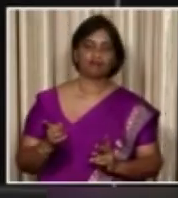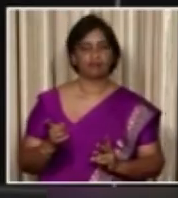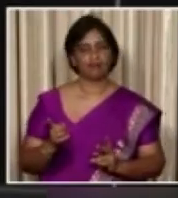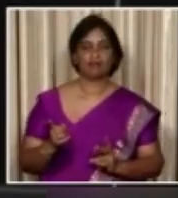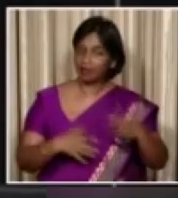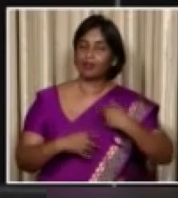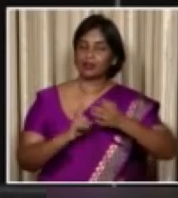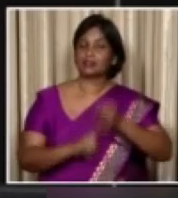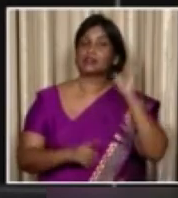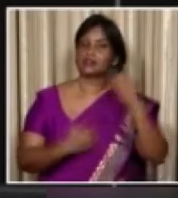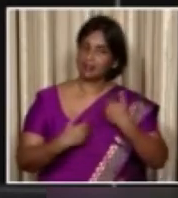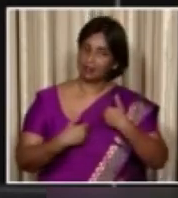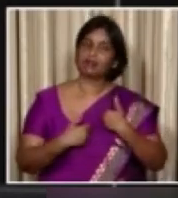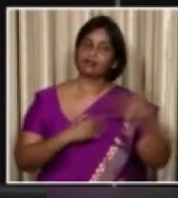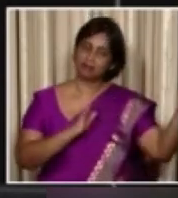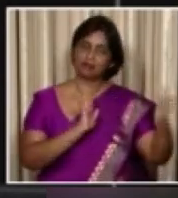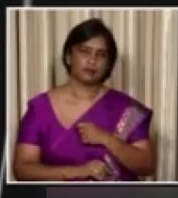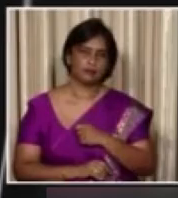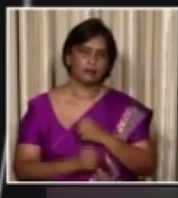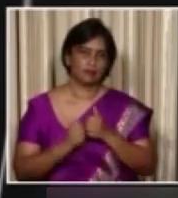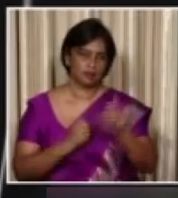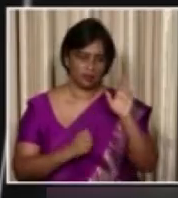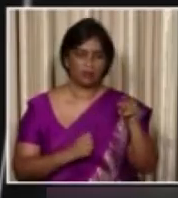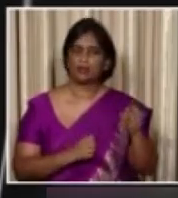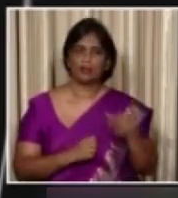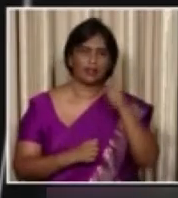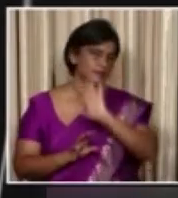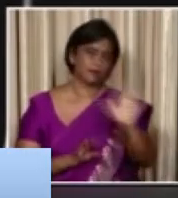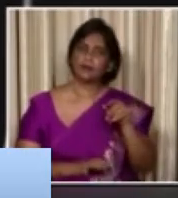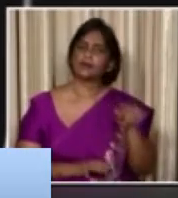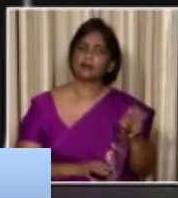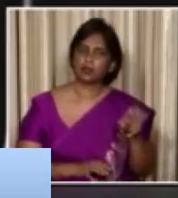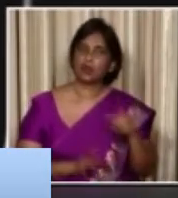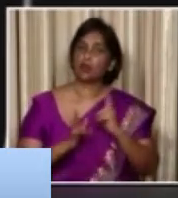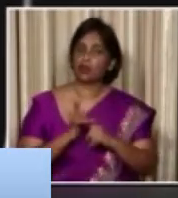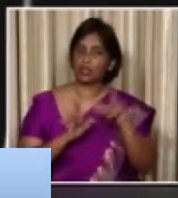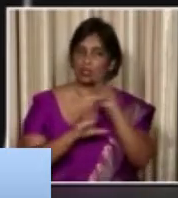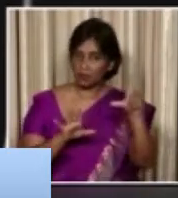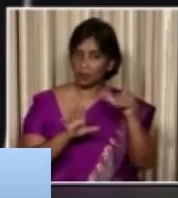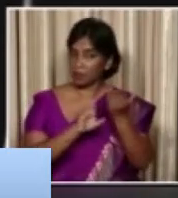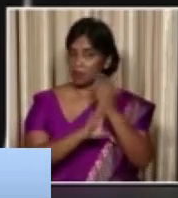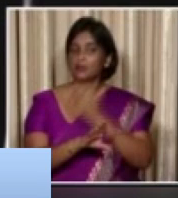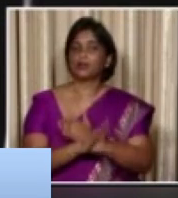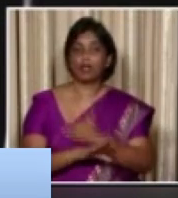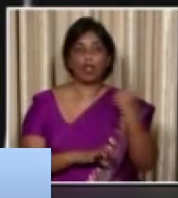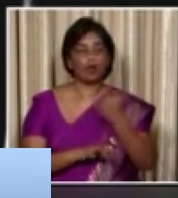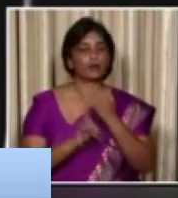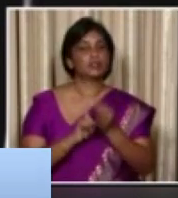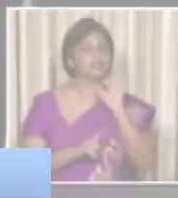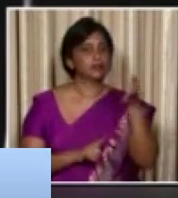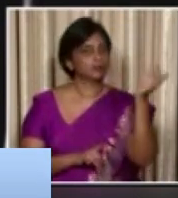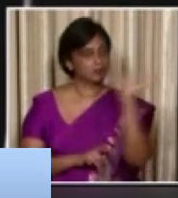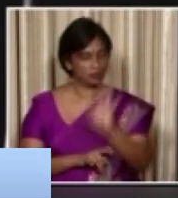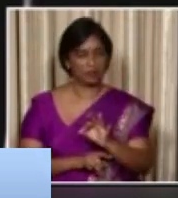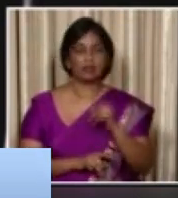අපි දැන් දිනන්න යන්නේ ඒ නිසා අපිත් එක්ක එකඟ වෙන්න ය කියලා. කිසි සැකයක් තියාගන්න එපා. ඔක්තෝබර් 17 වෙනිදාට පෙර අලුත් ජනාධිපතිවරයෙක් පත්